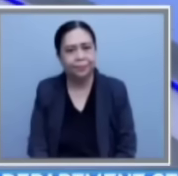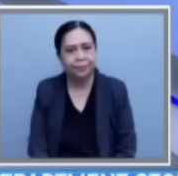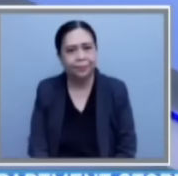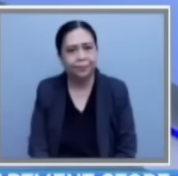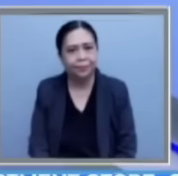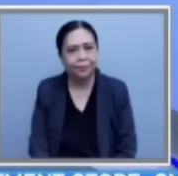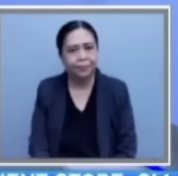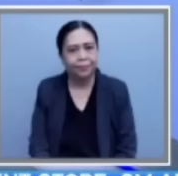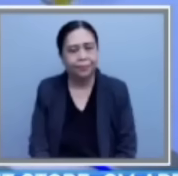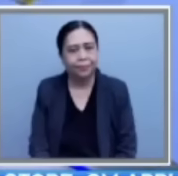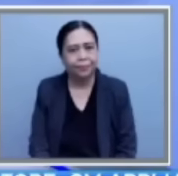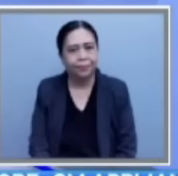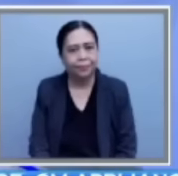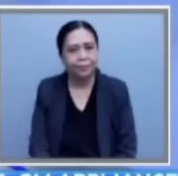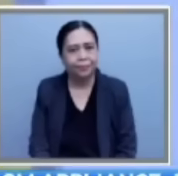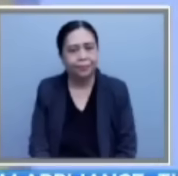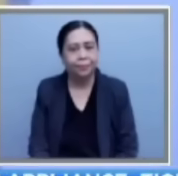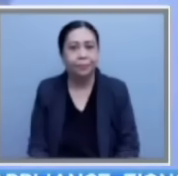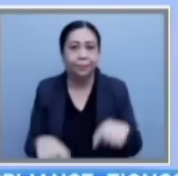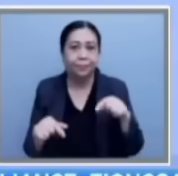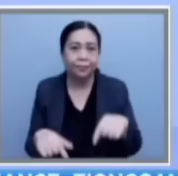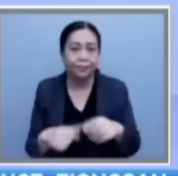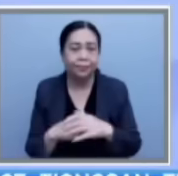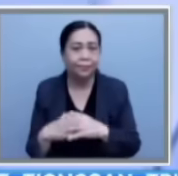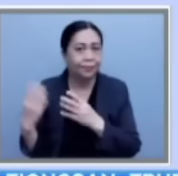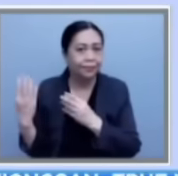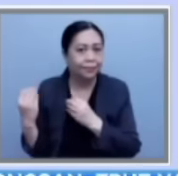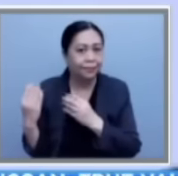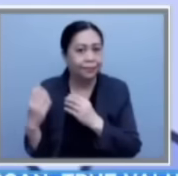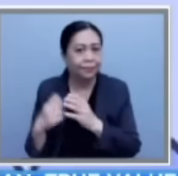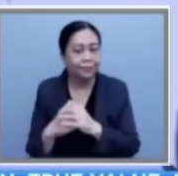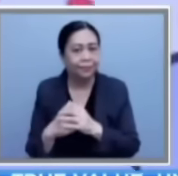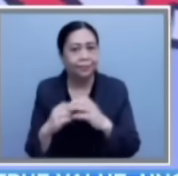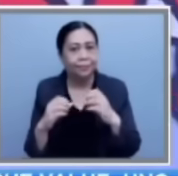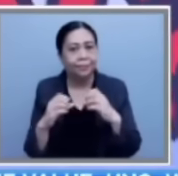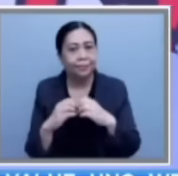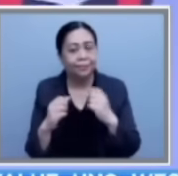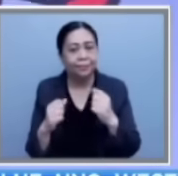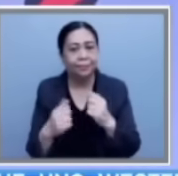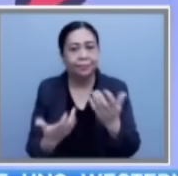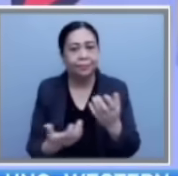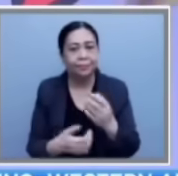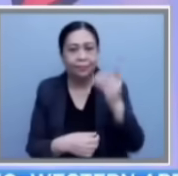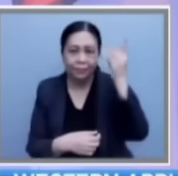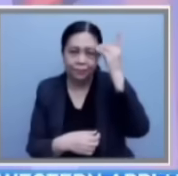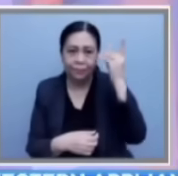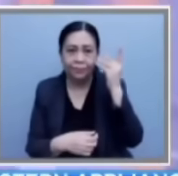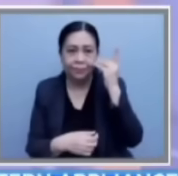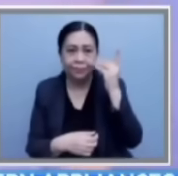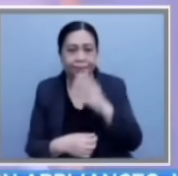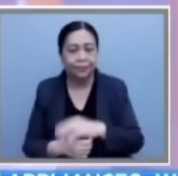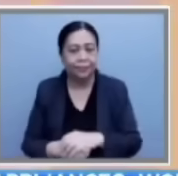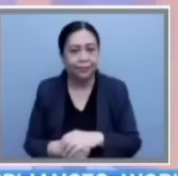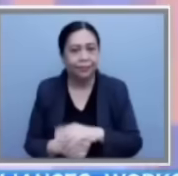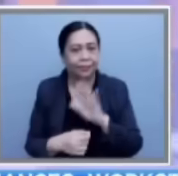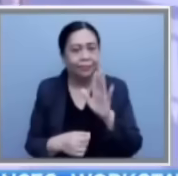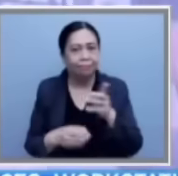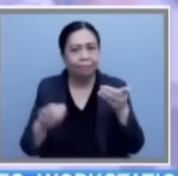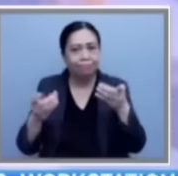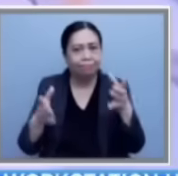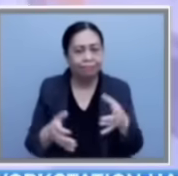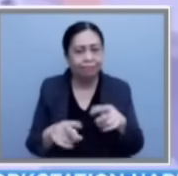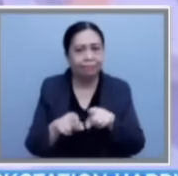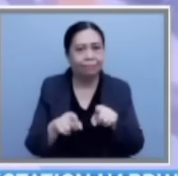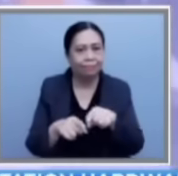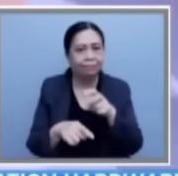latest Oo na nga ang latest si kapuso Prime time King Ding Dong Dantes balik sa kanyang Director era si